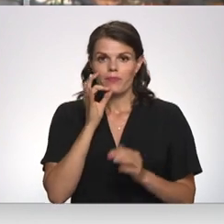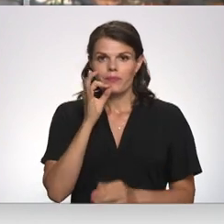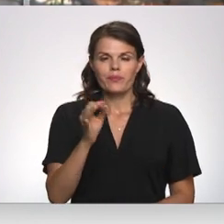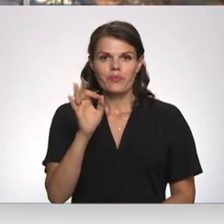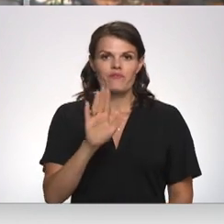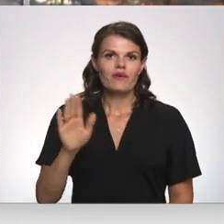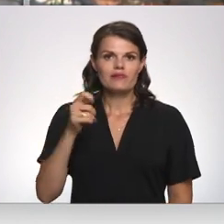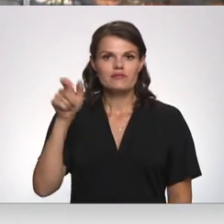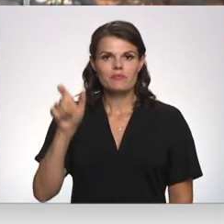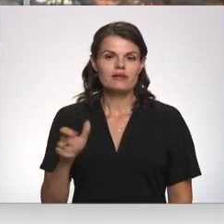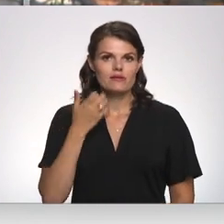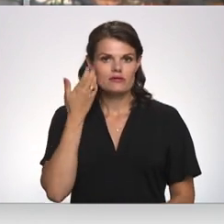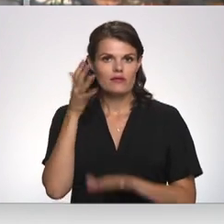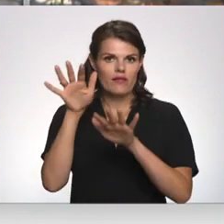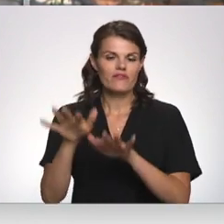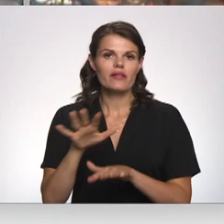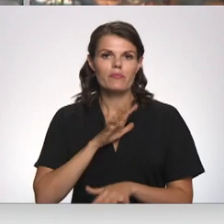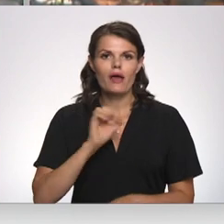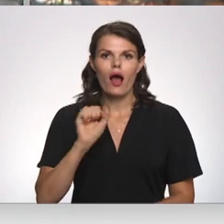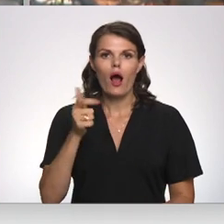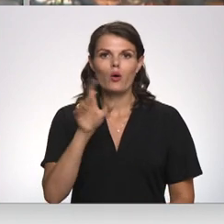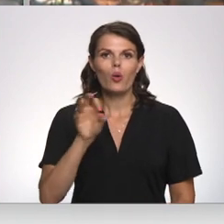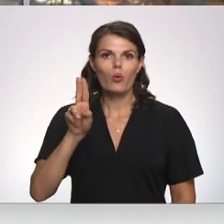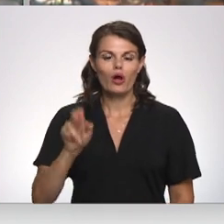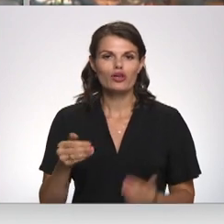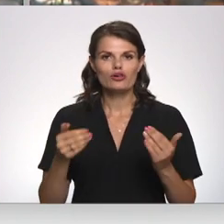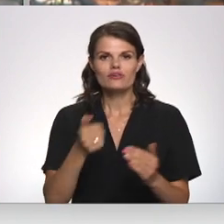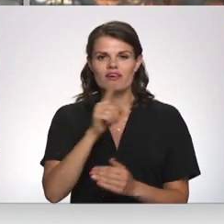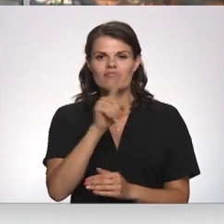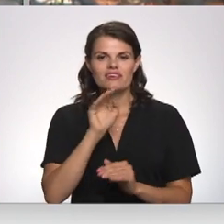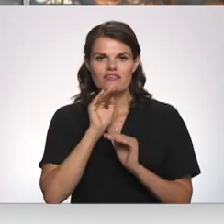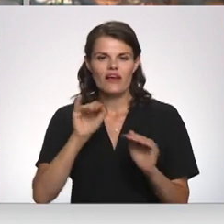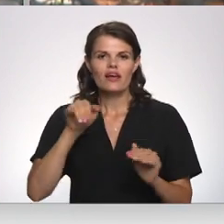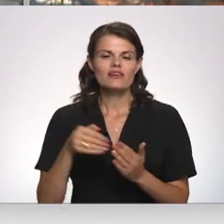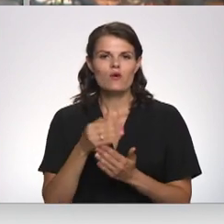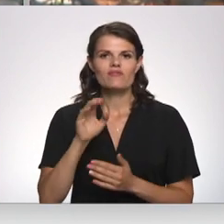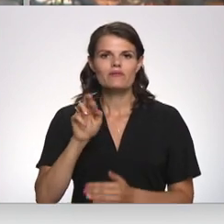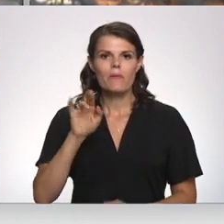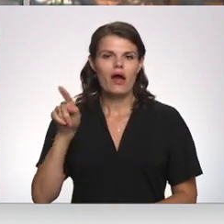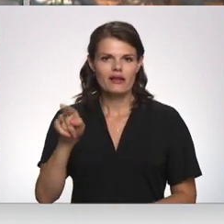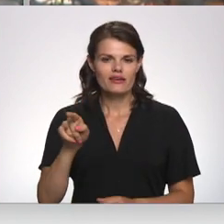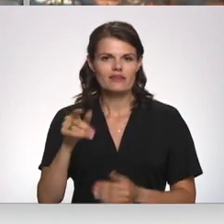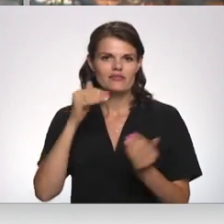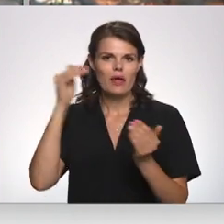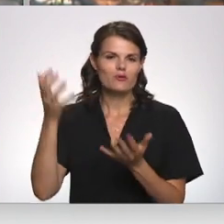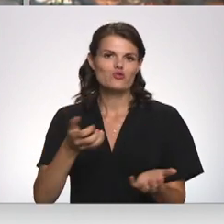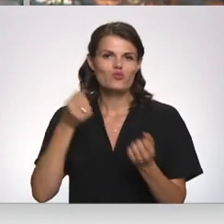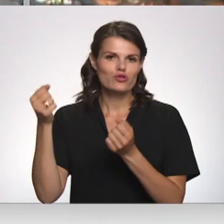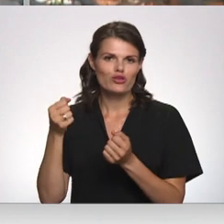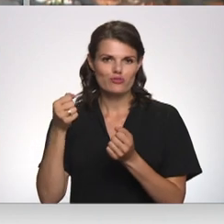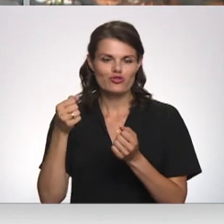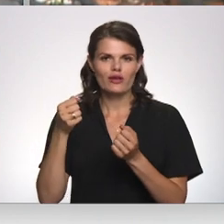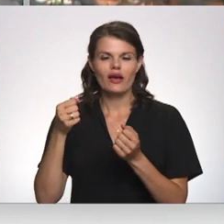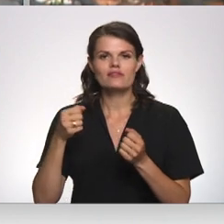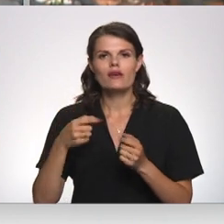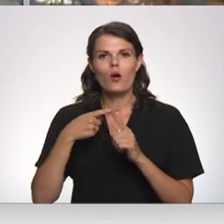Aglonā. Galvenā uzmanība arī šī gada vissvētākās Jaunavas Marijas debesīs uzņemšanas svētku tautas krustaceļā un svētajās